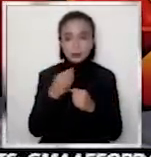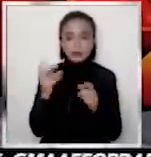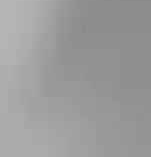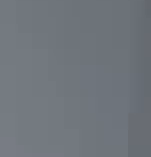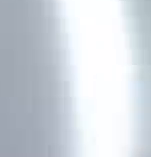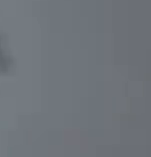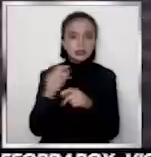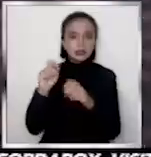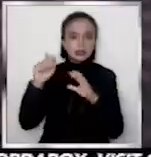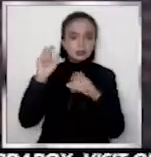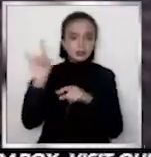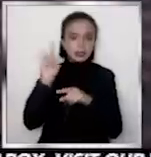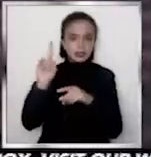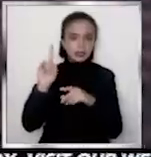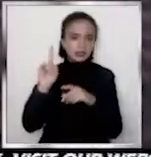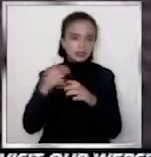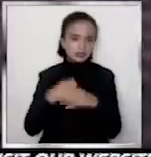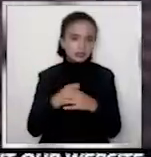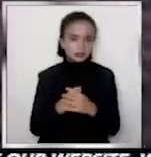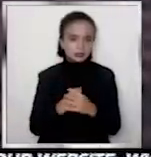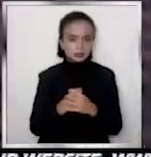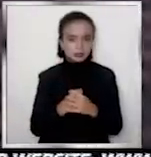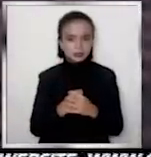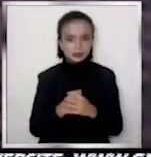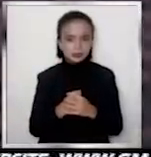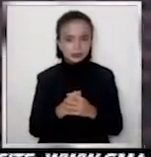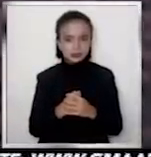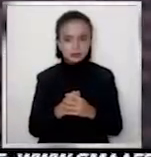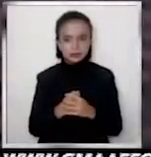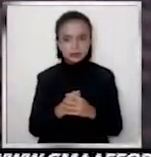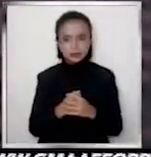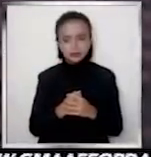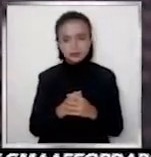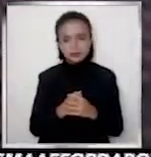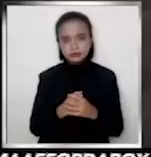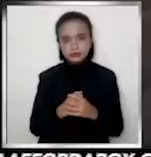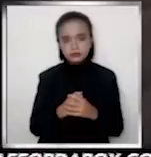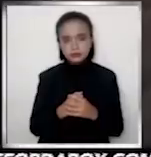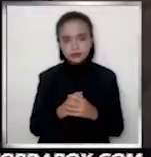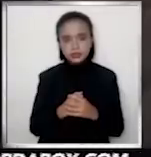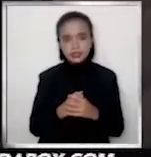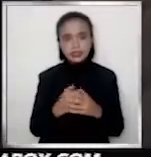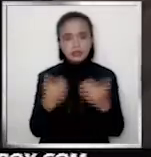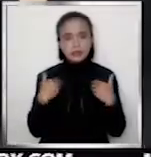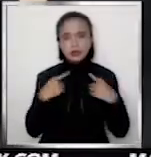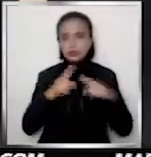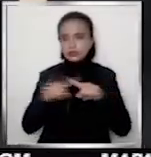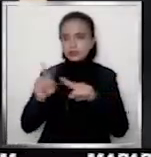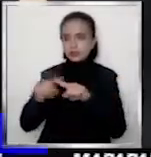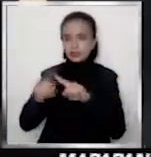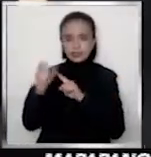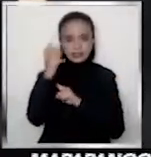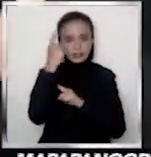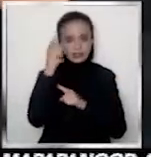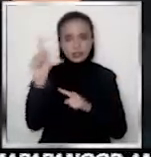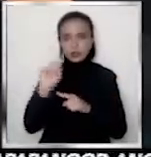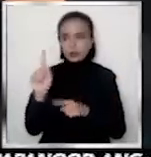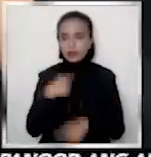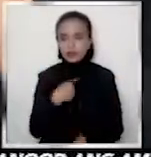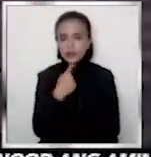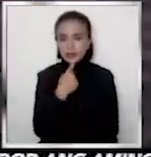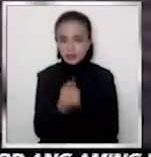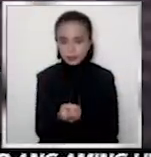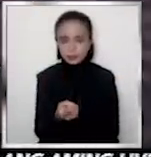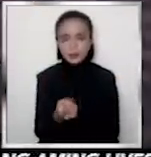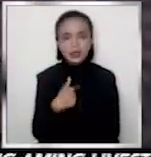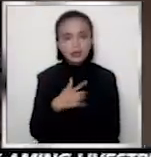Santiago. There were so many different interpretations of what I said and I just felt the need